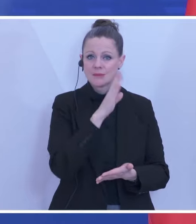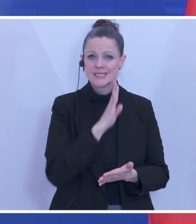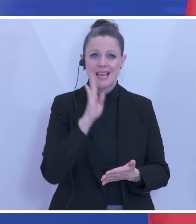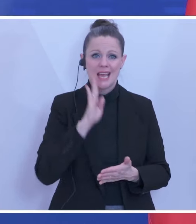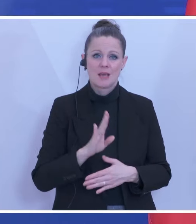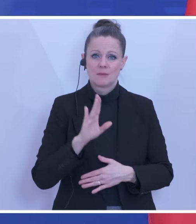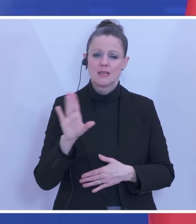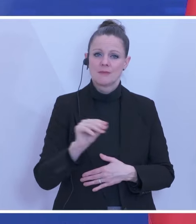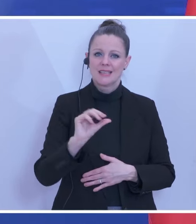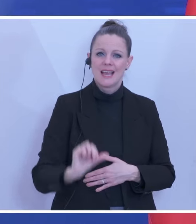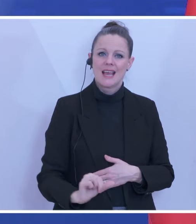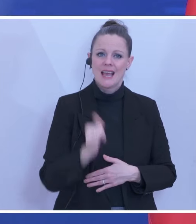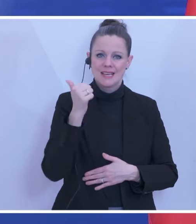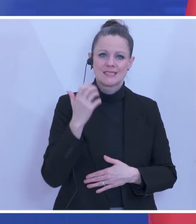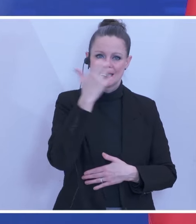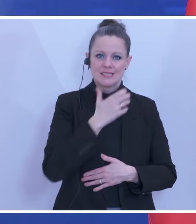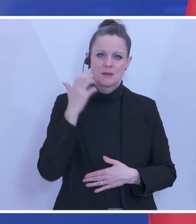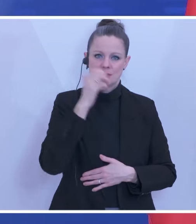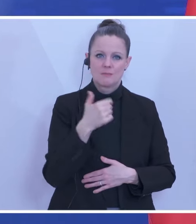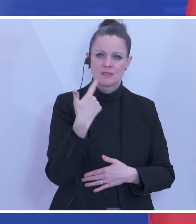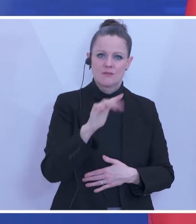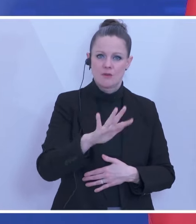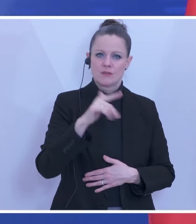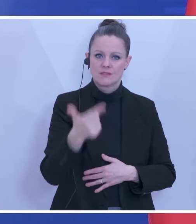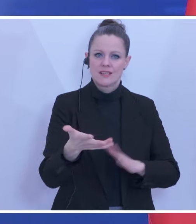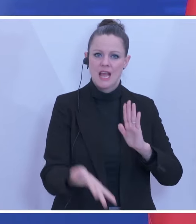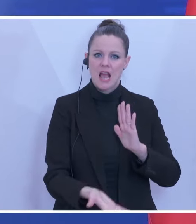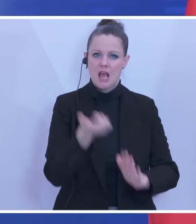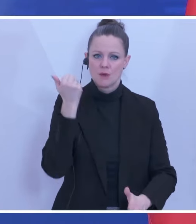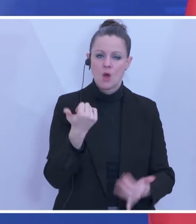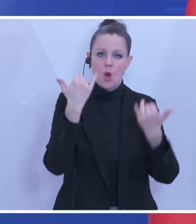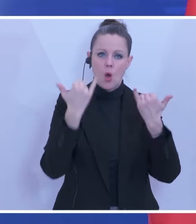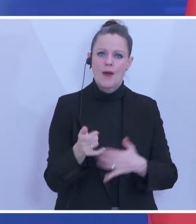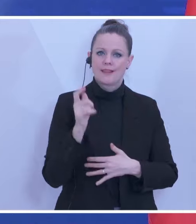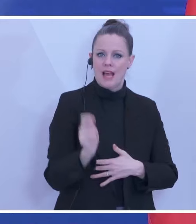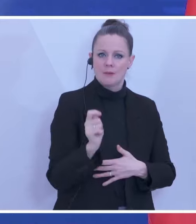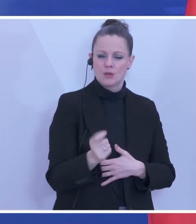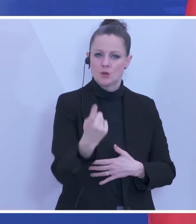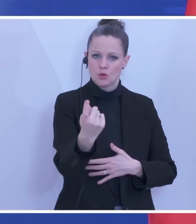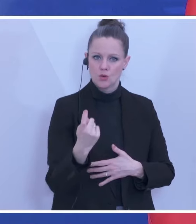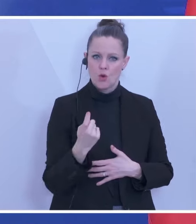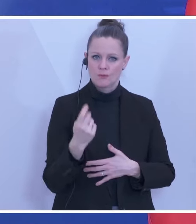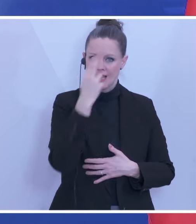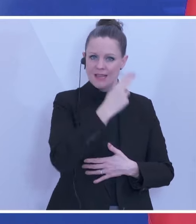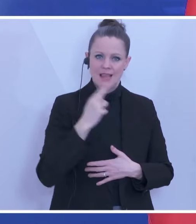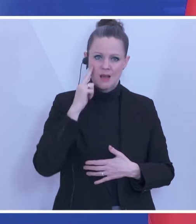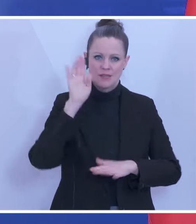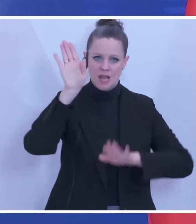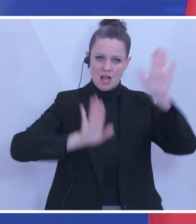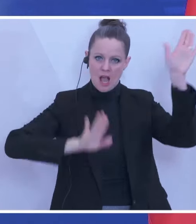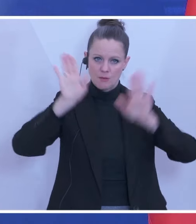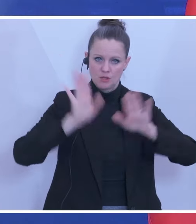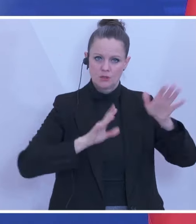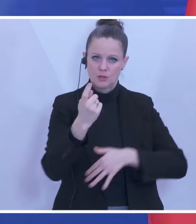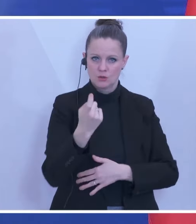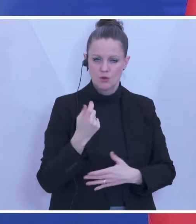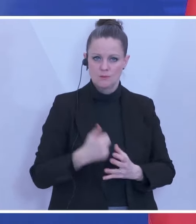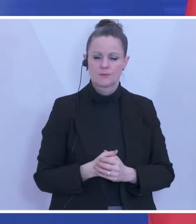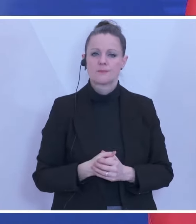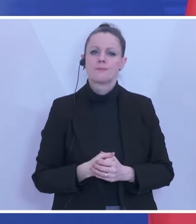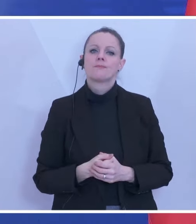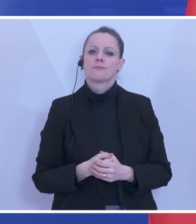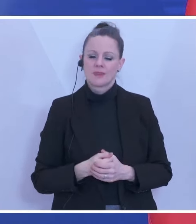1. September 2025 ab. Das ist das, worüber die Abgeordneten heute am Nachmittag im Plenum auch abstimmen werden und ich